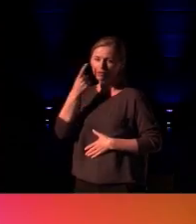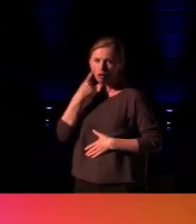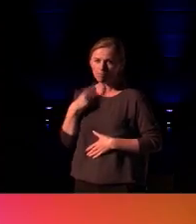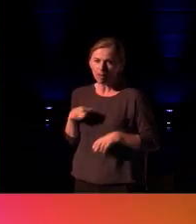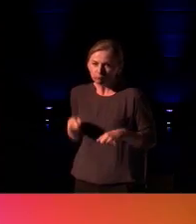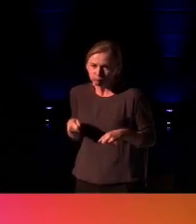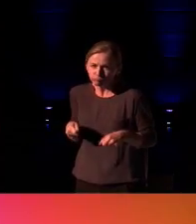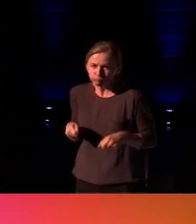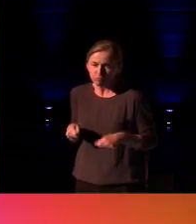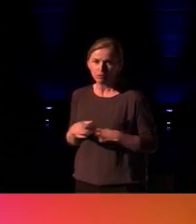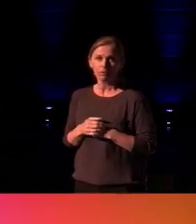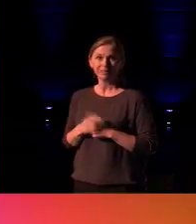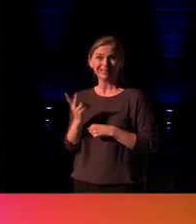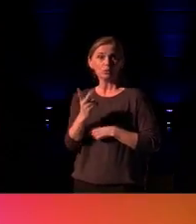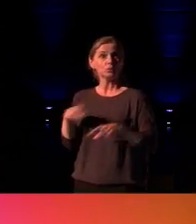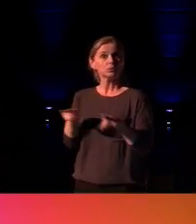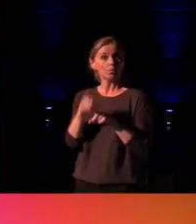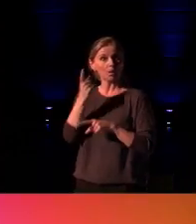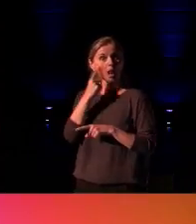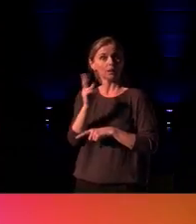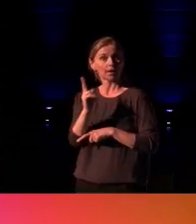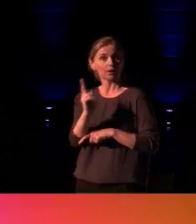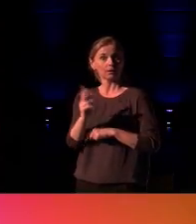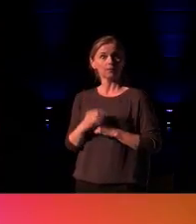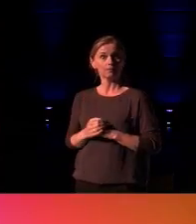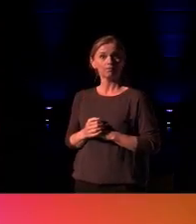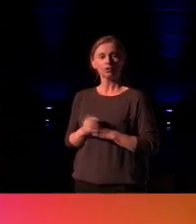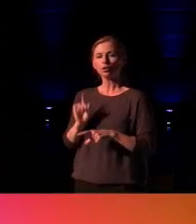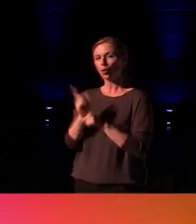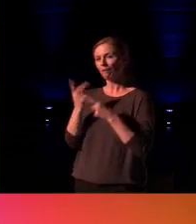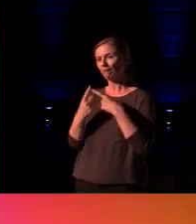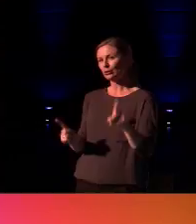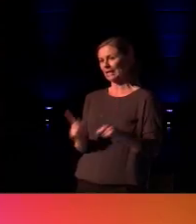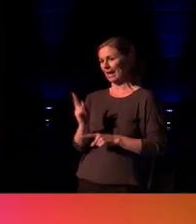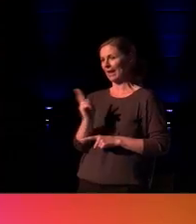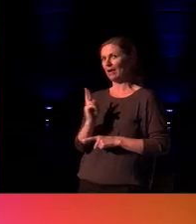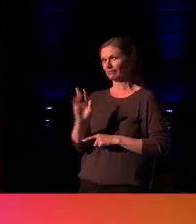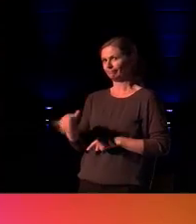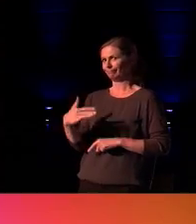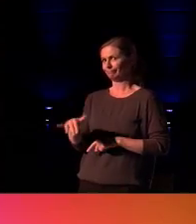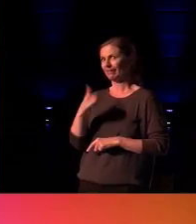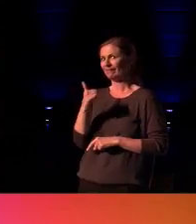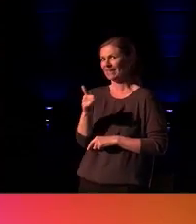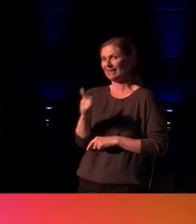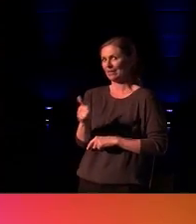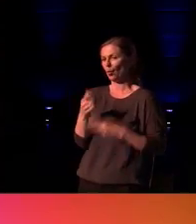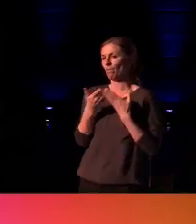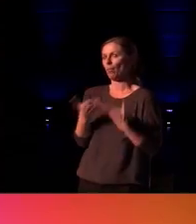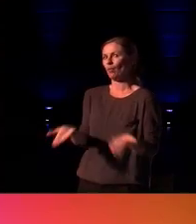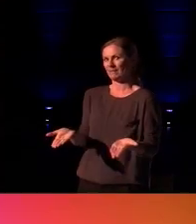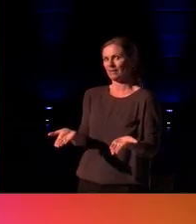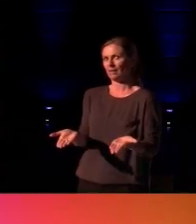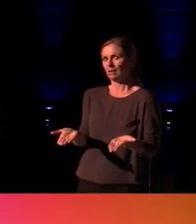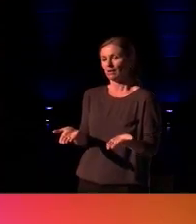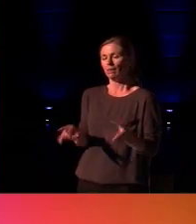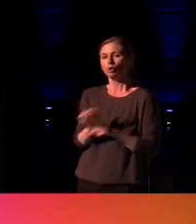gammel. Men de har samme alder. Og den forskjellen, den viktig å påvise, og